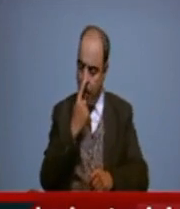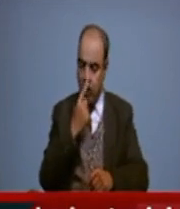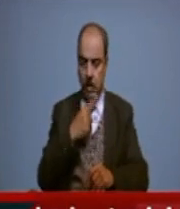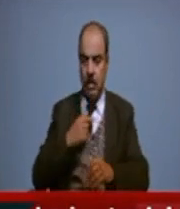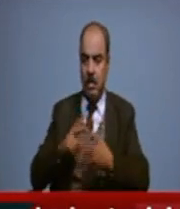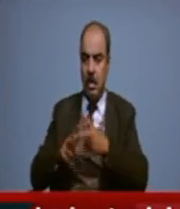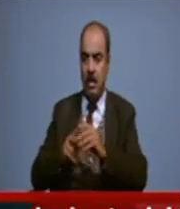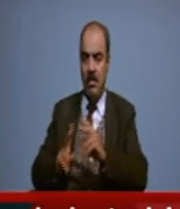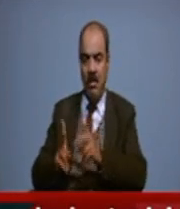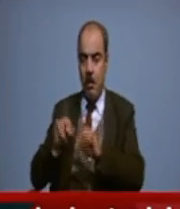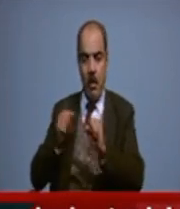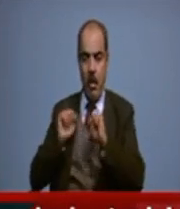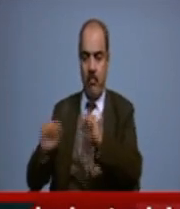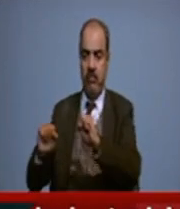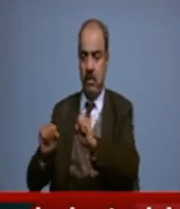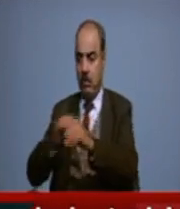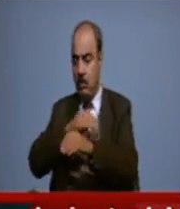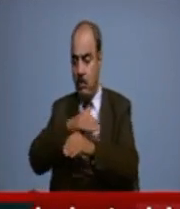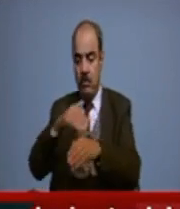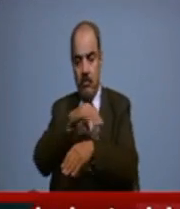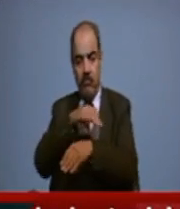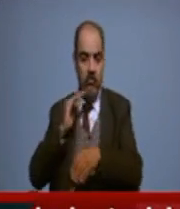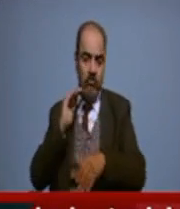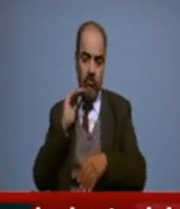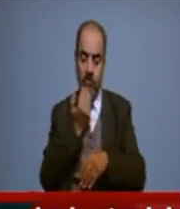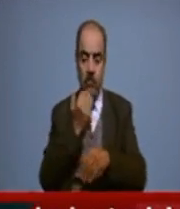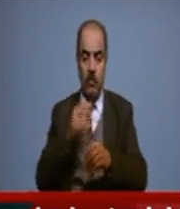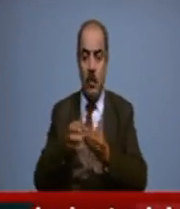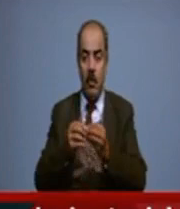هي تحرص على ان هي ما تكونش ابدا